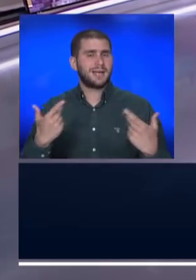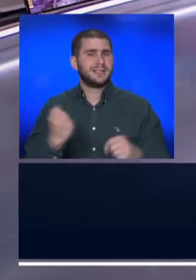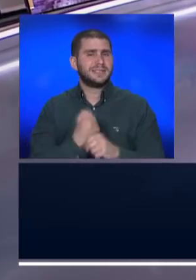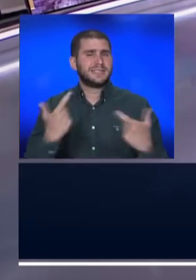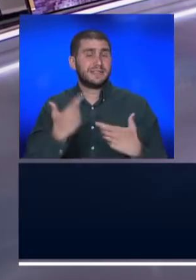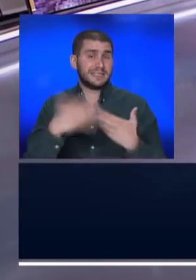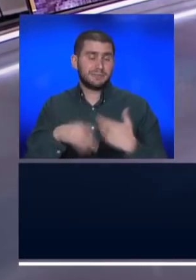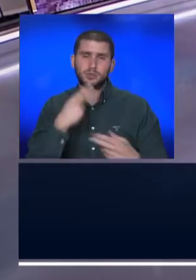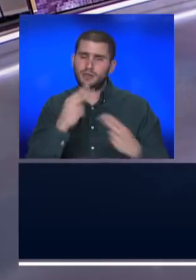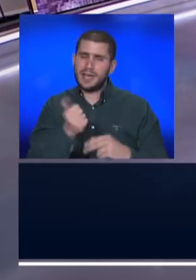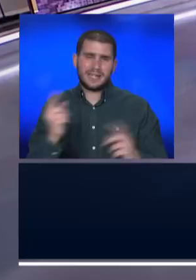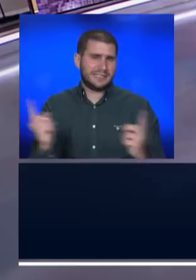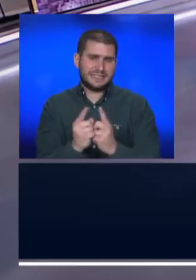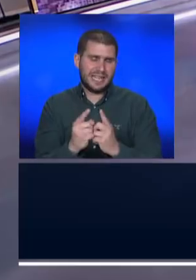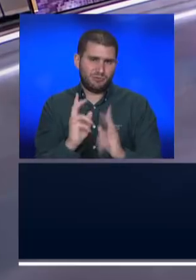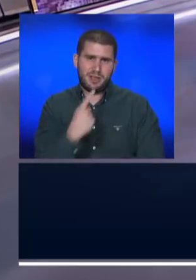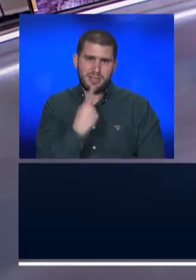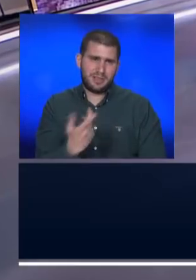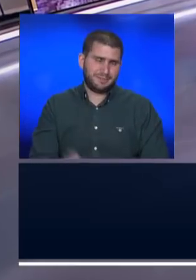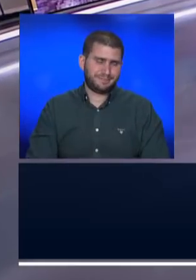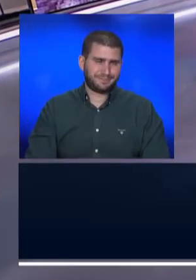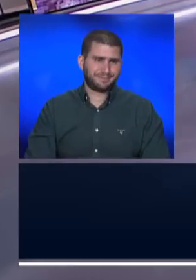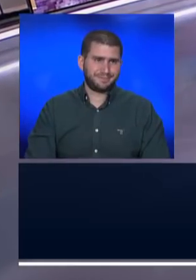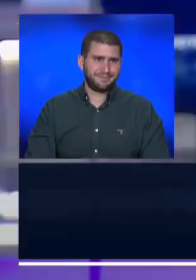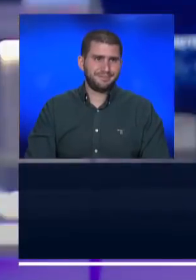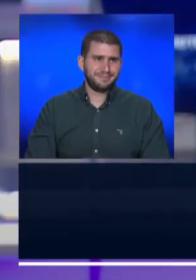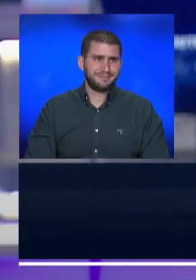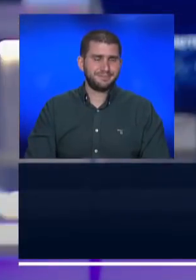יכולה להעביר. טוב, תודה. אנחנו